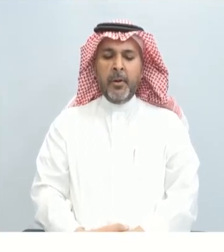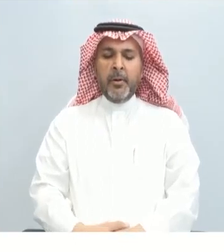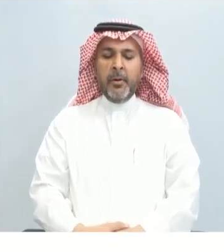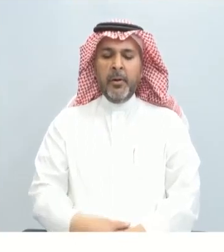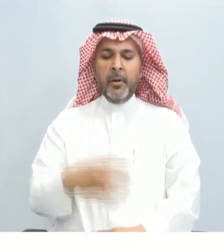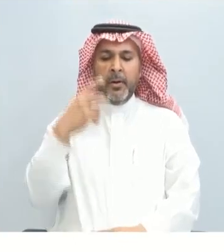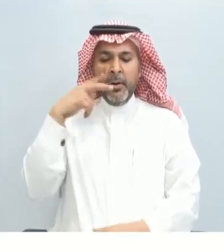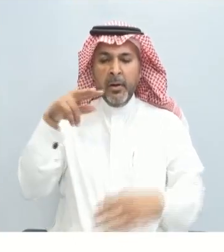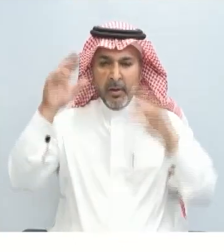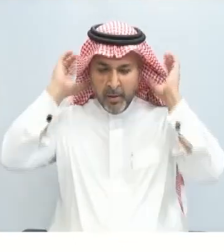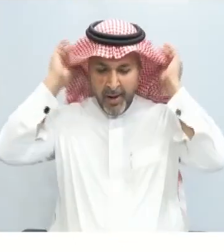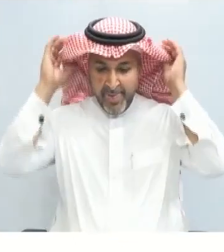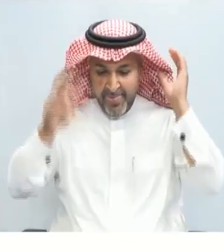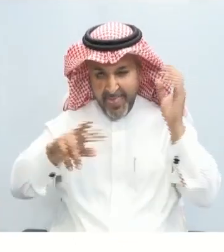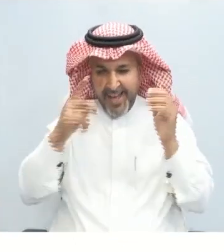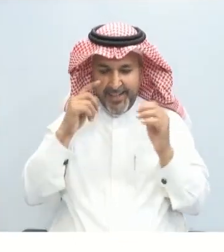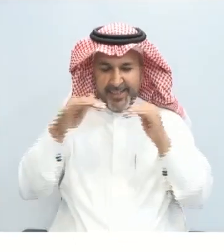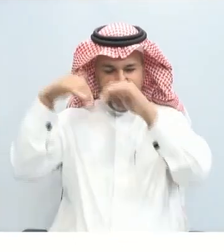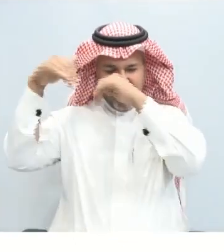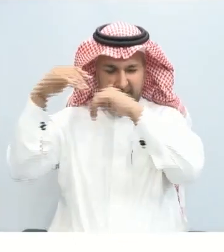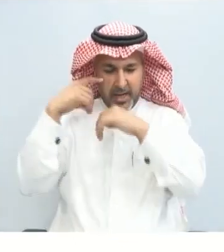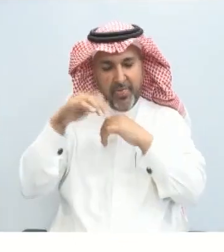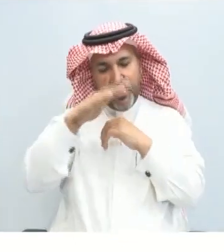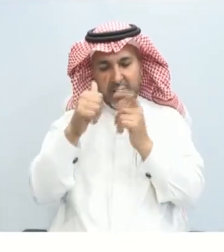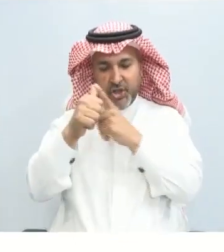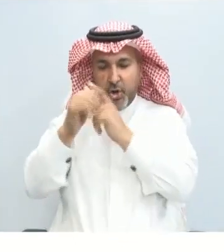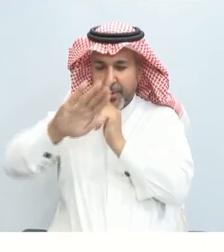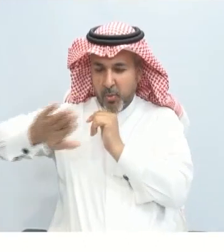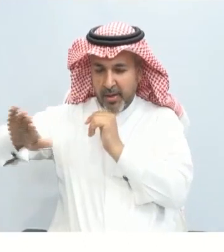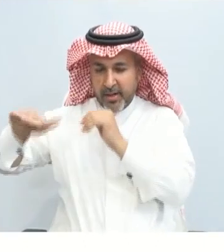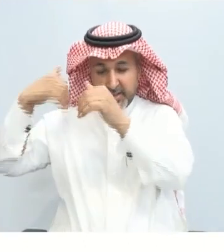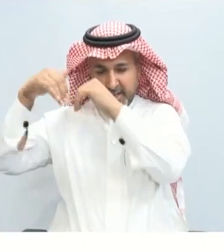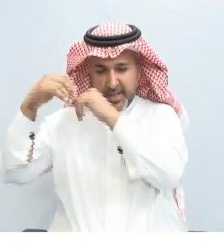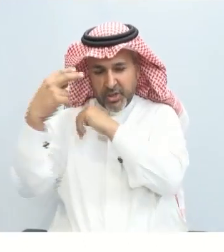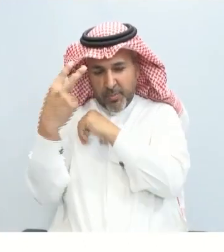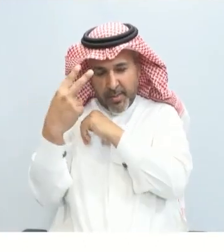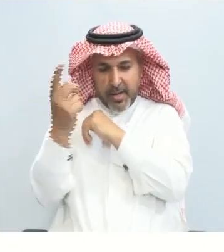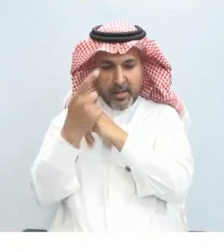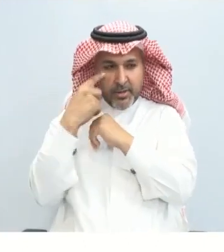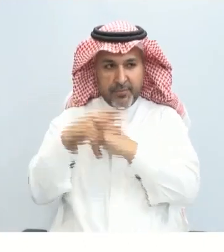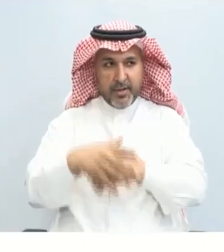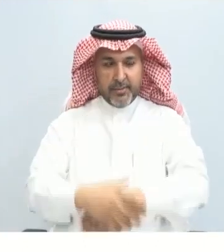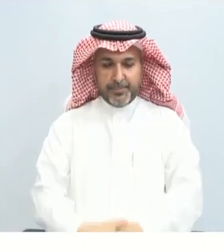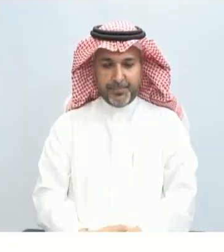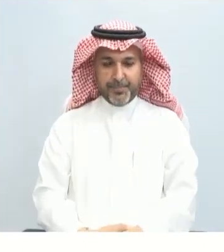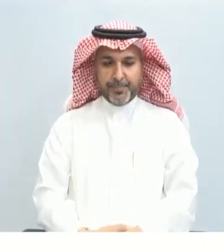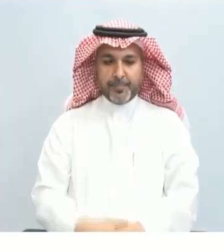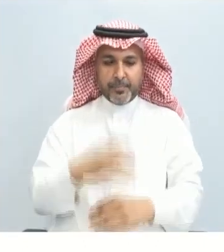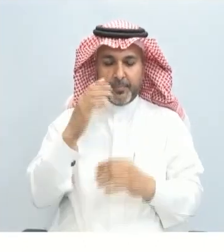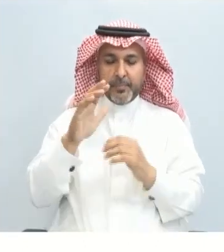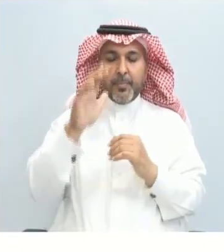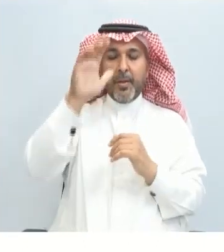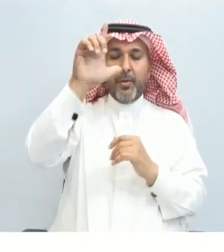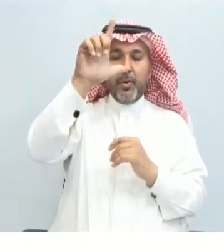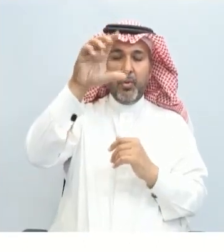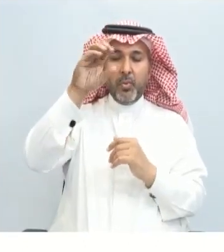الشكل الطريقه الثانيه اني انا بقول لوغاريتم الاساس 36 لاكس يساوي 3 على 2